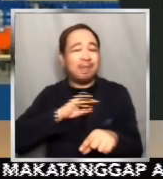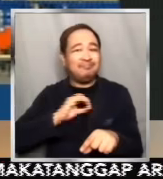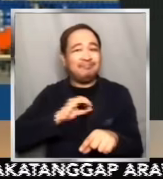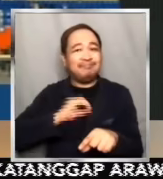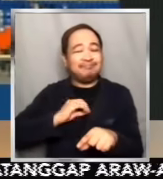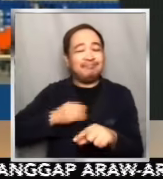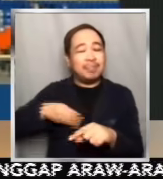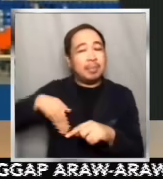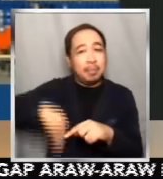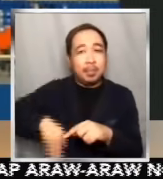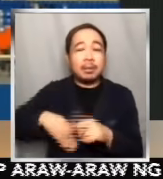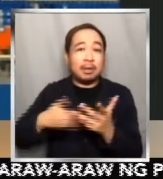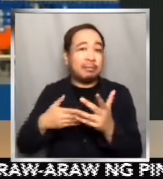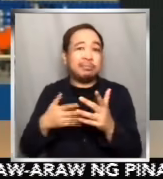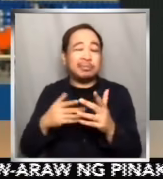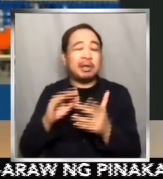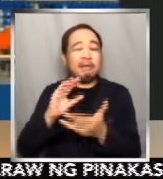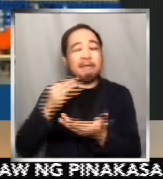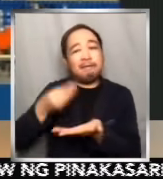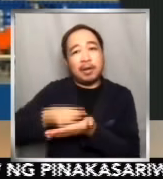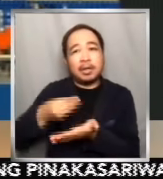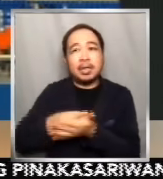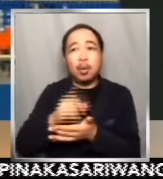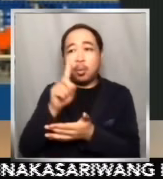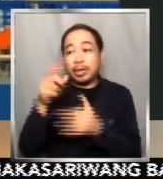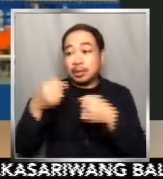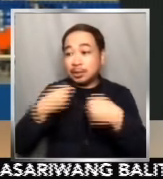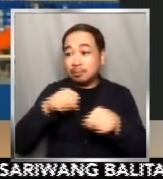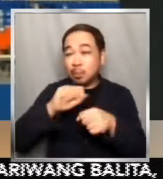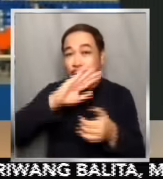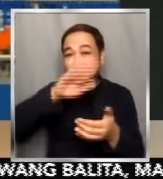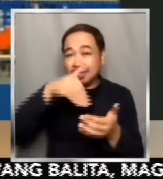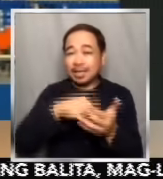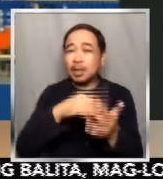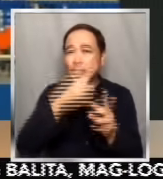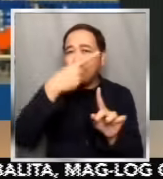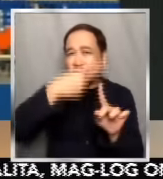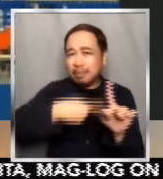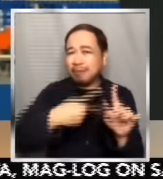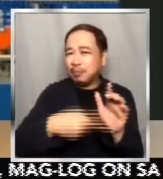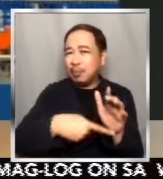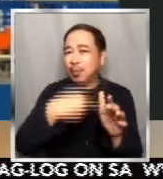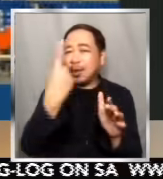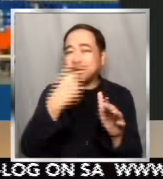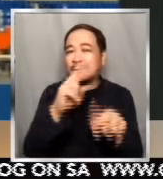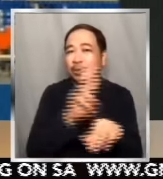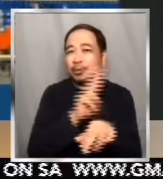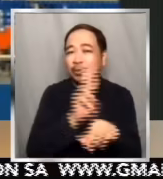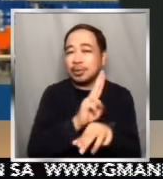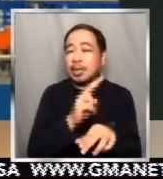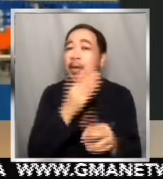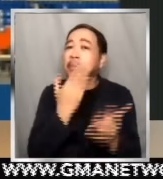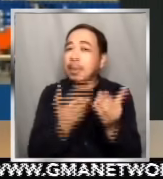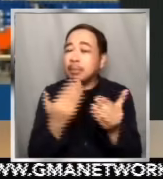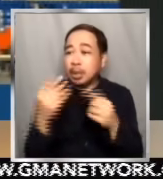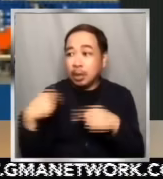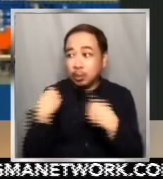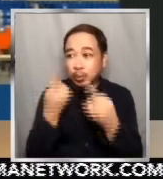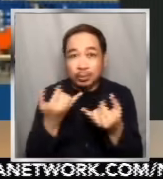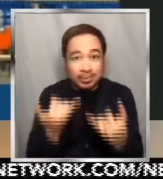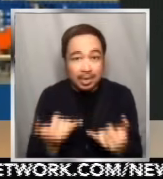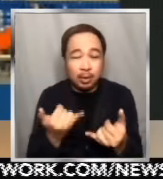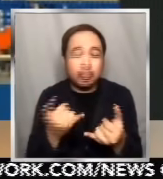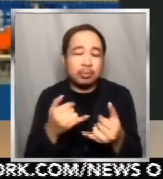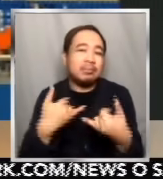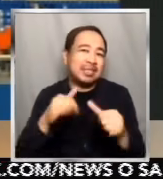pa lamang ginamit at malamang hanggang sa ngayon ay ginagastosan pa natin ng maintenance.